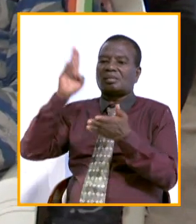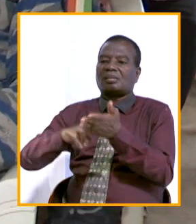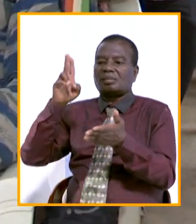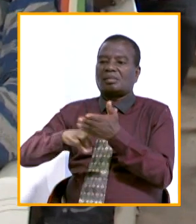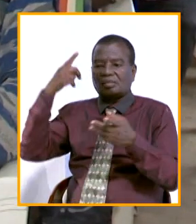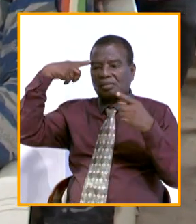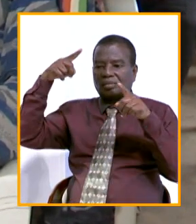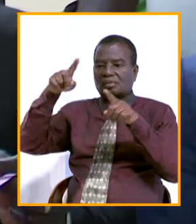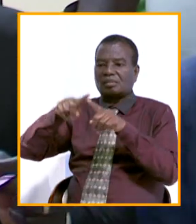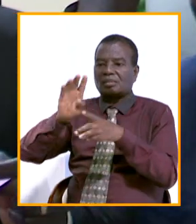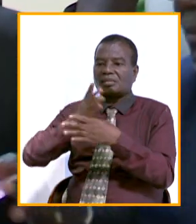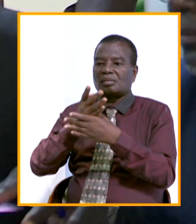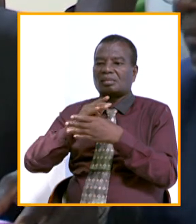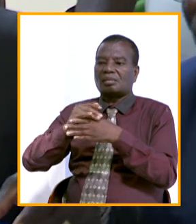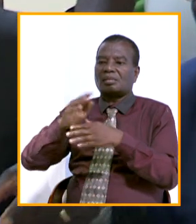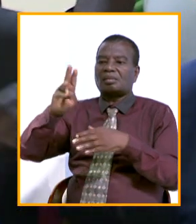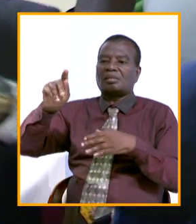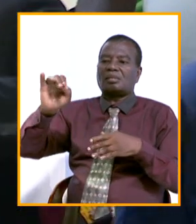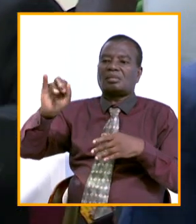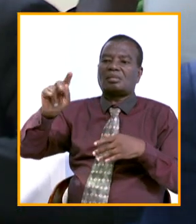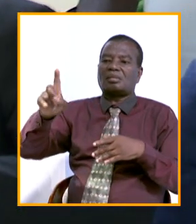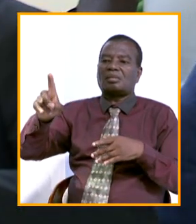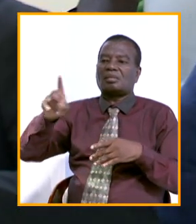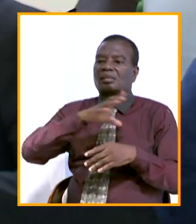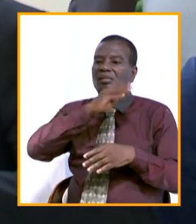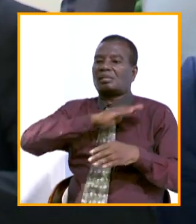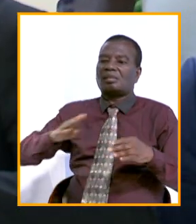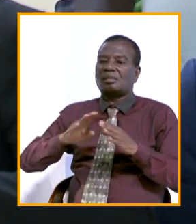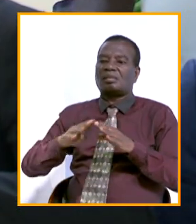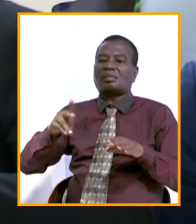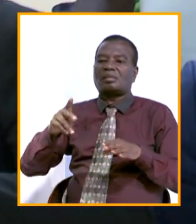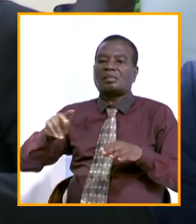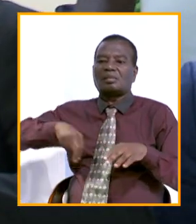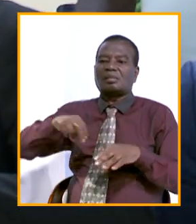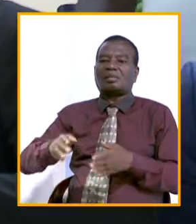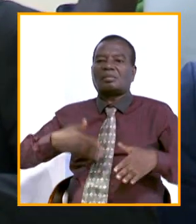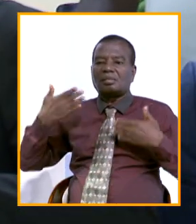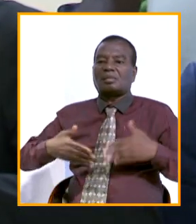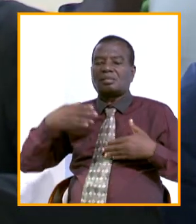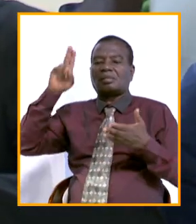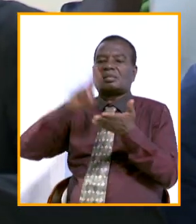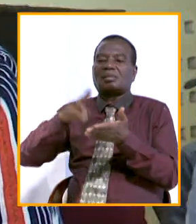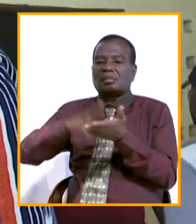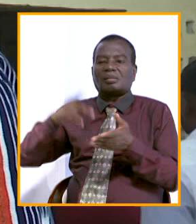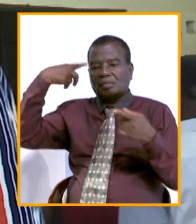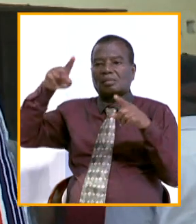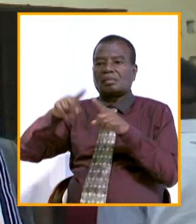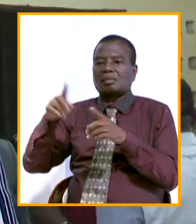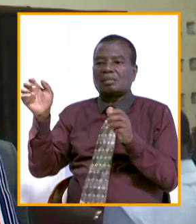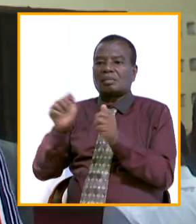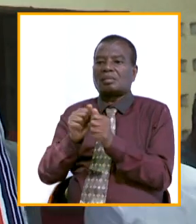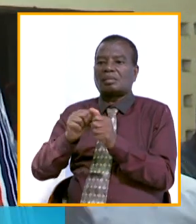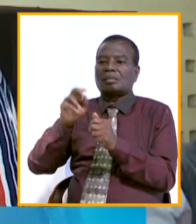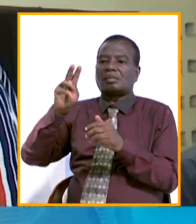d'une convention entre le Burida et la mairie de Boundiali. Nous sommes heureux de signer cette convention avec le